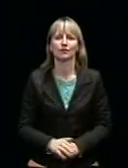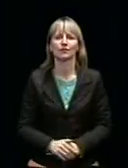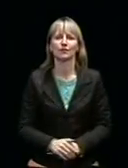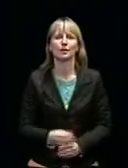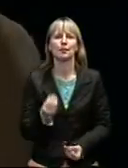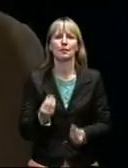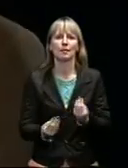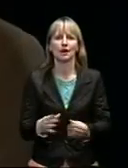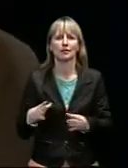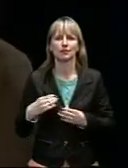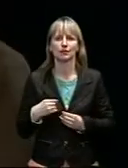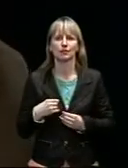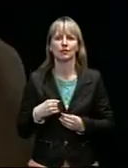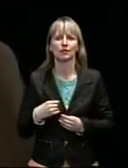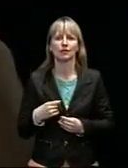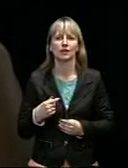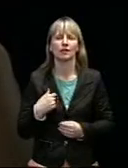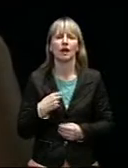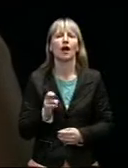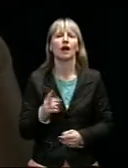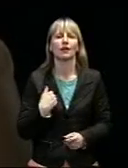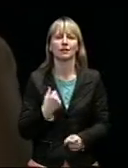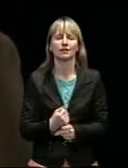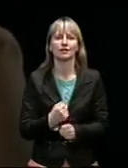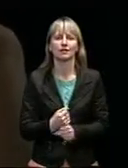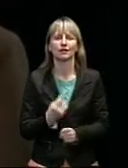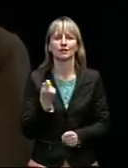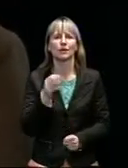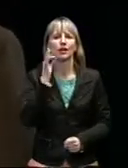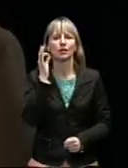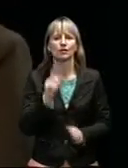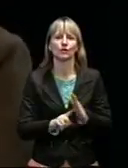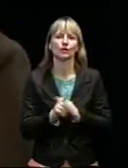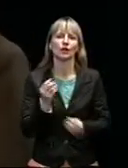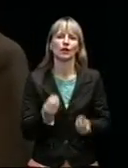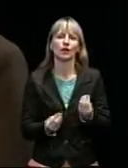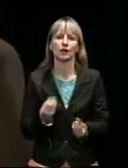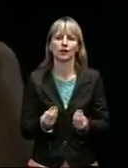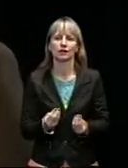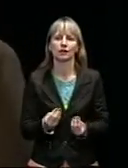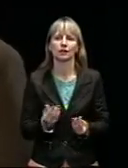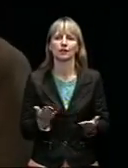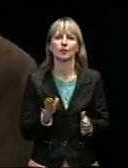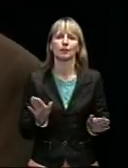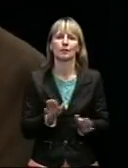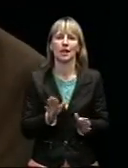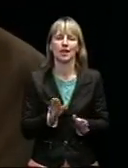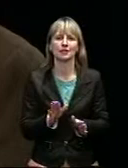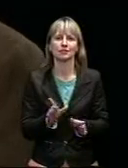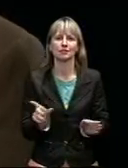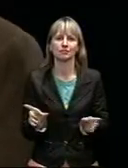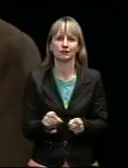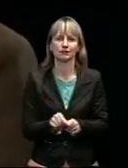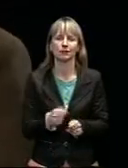поиграй со мной". Мне всегда хочется. Я как делаю? Я немножко так хитрю, начинаю с ними играть в какие-то песенки тоже, потому что, ну, не могу,